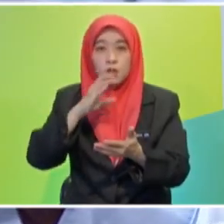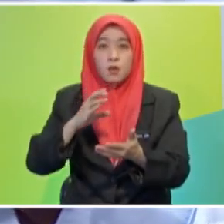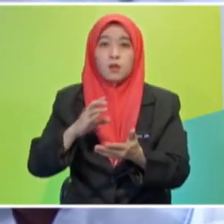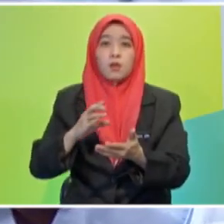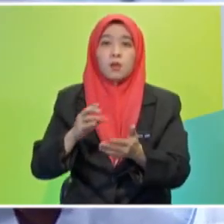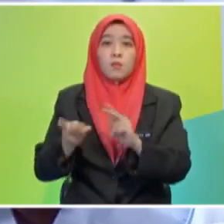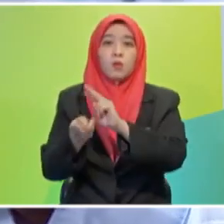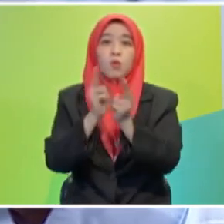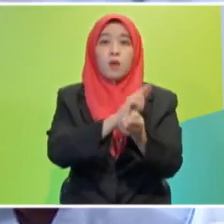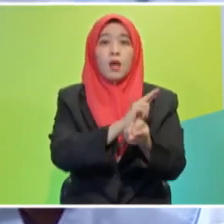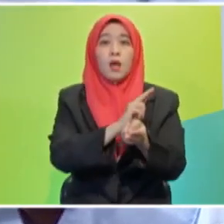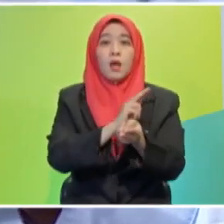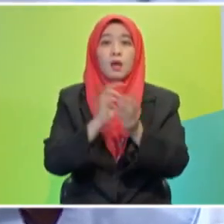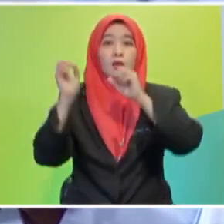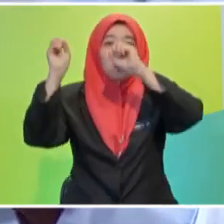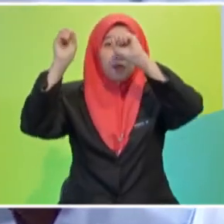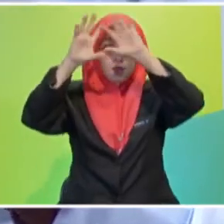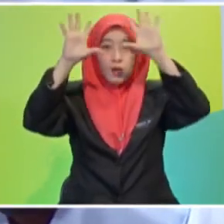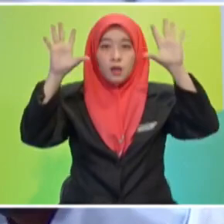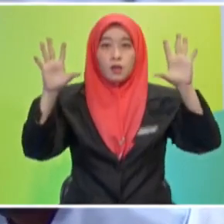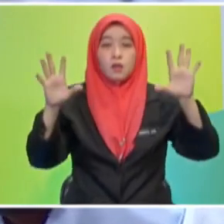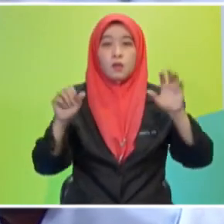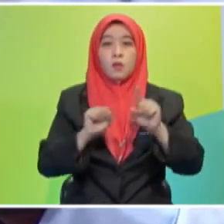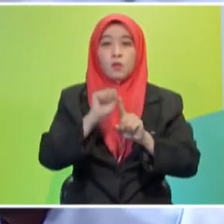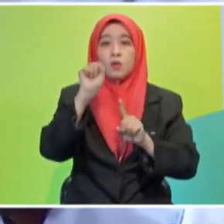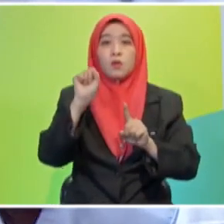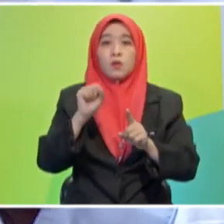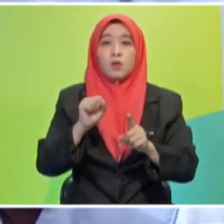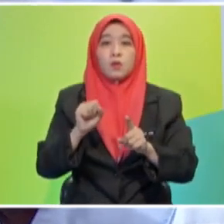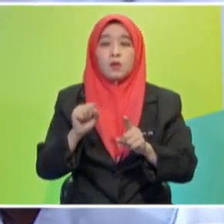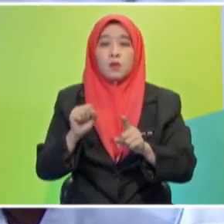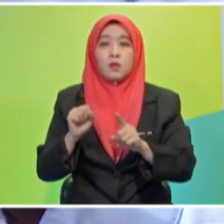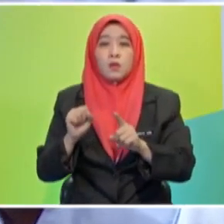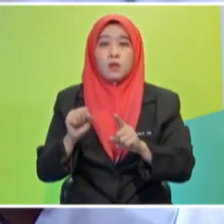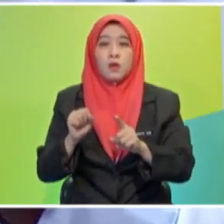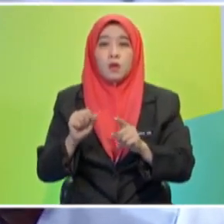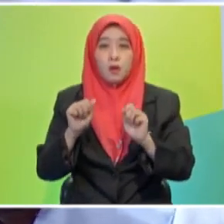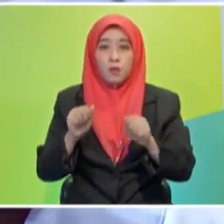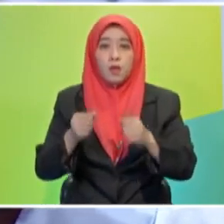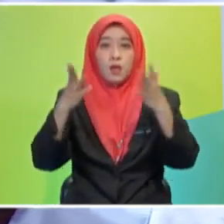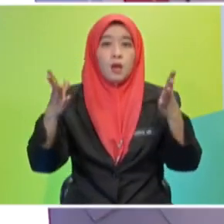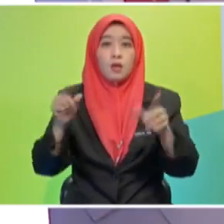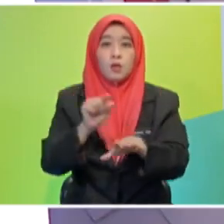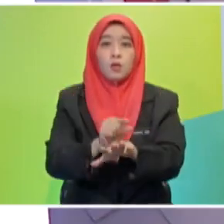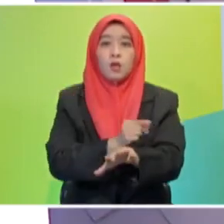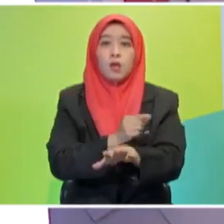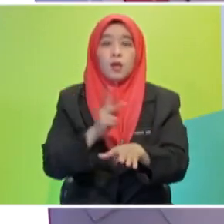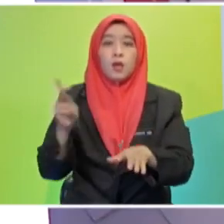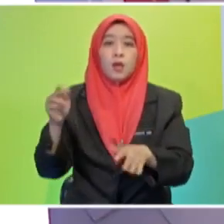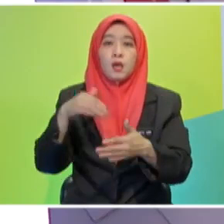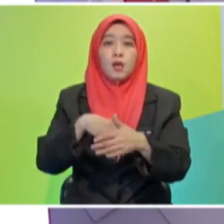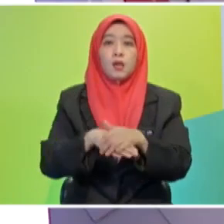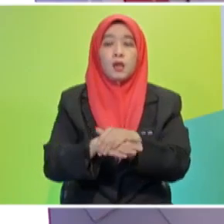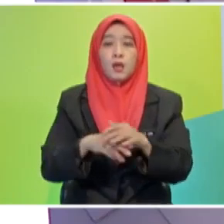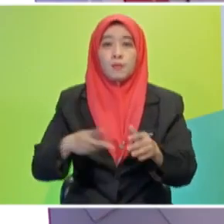sebagainya. Okey, jadi sensor ni dia banyak digunakan dalam perkakasan elektrik. Sebab